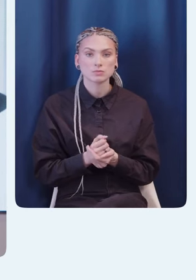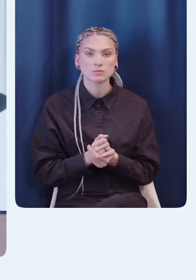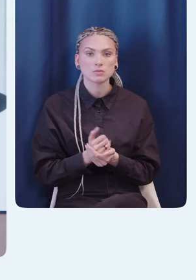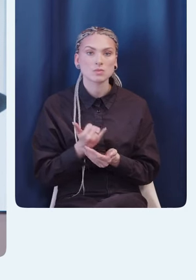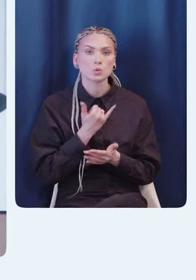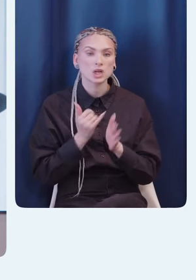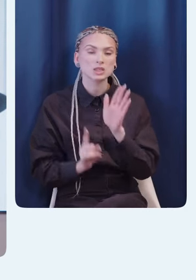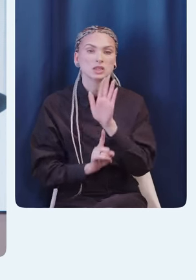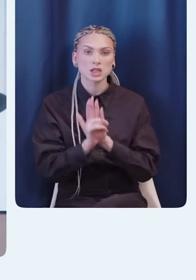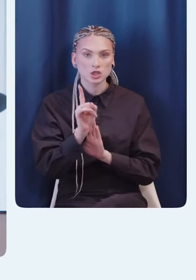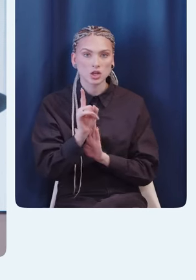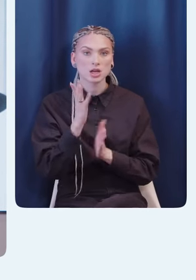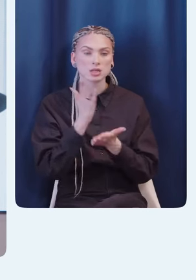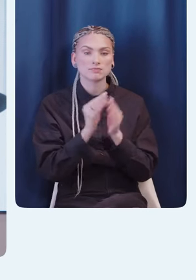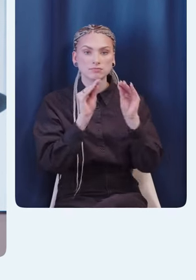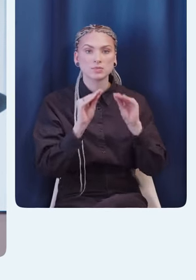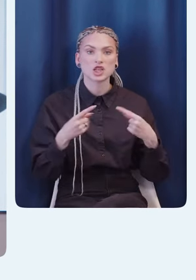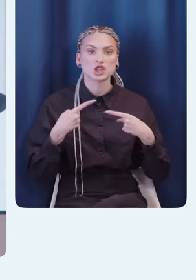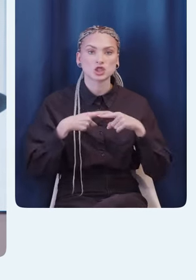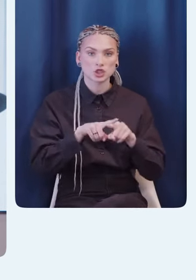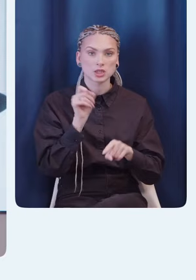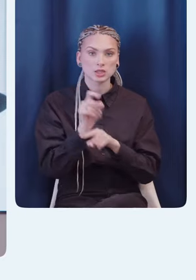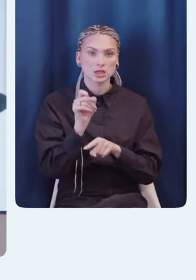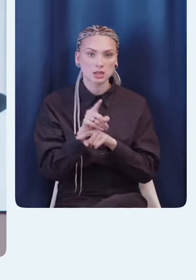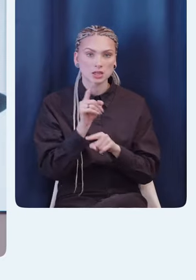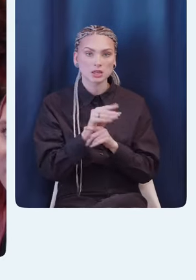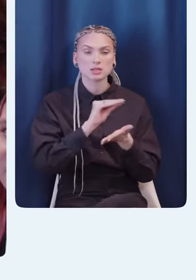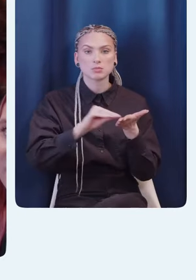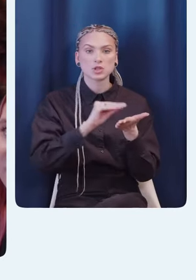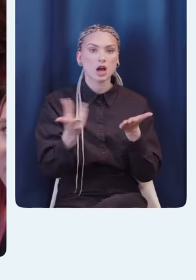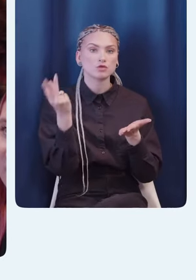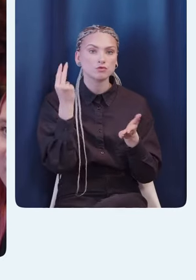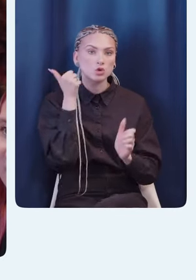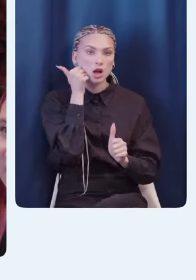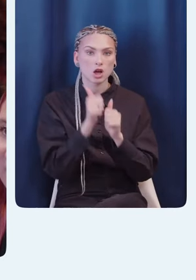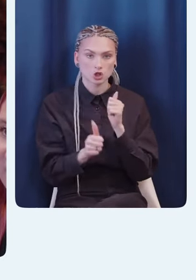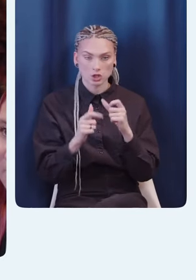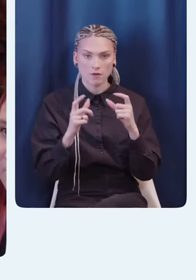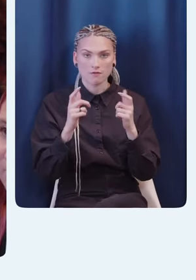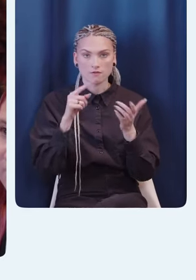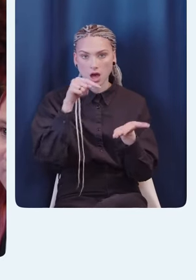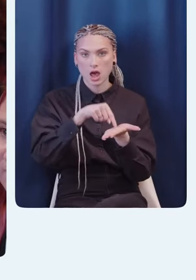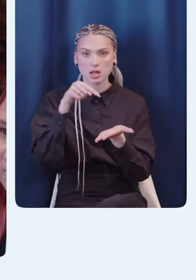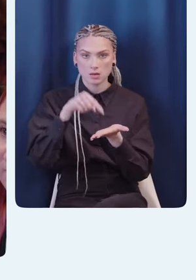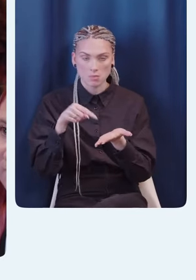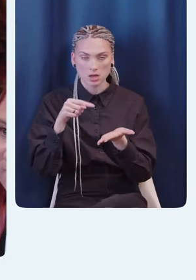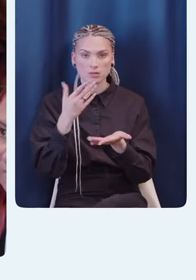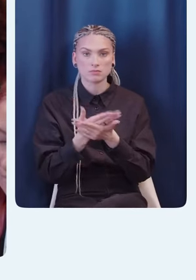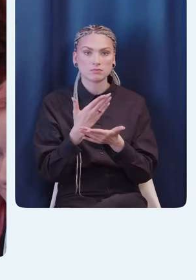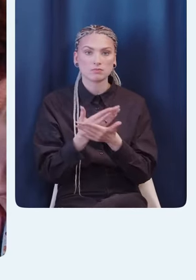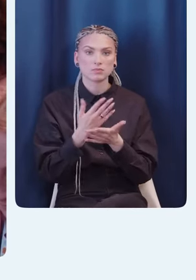нас изначально составлялось техзадание с описанием озвучки каждого элемента. И условно там